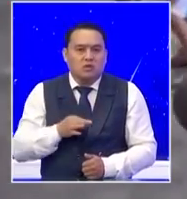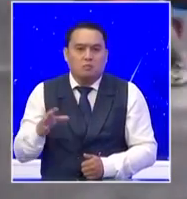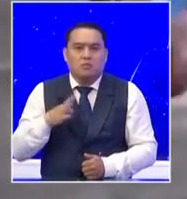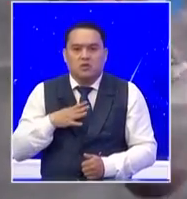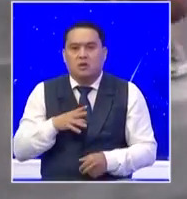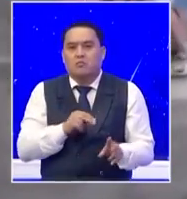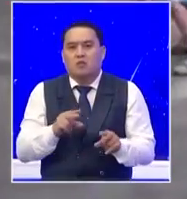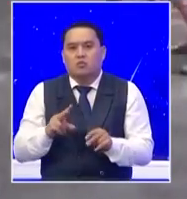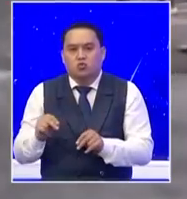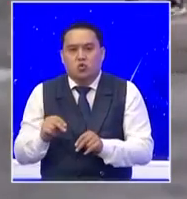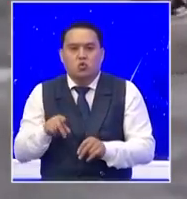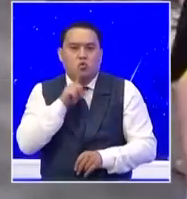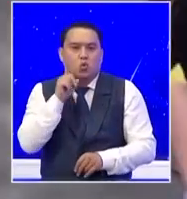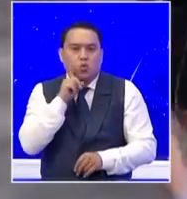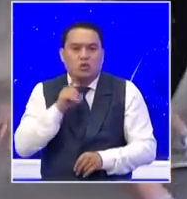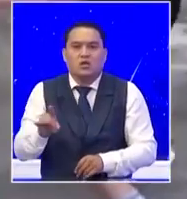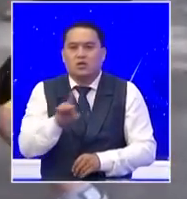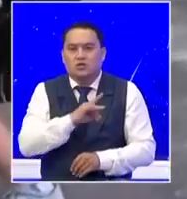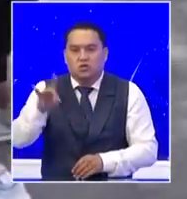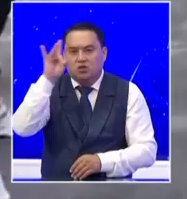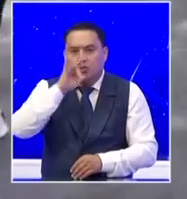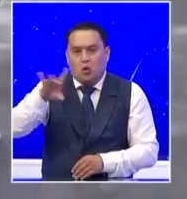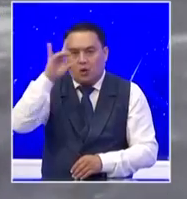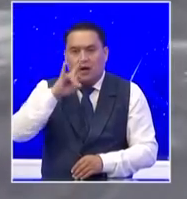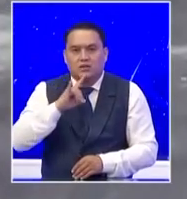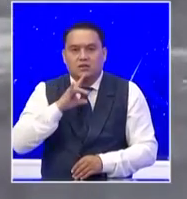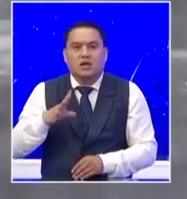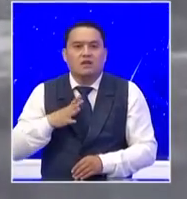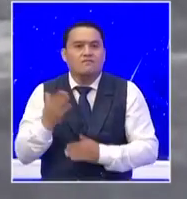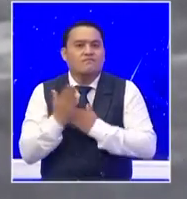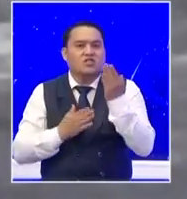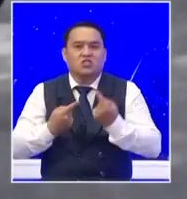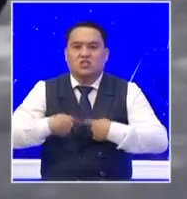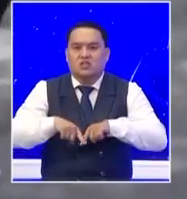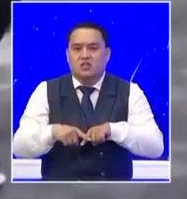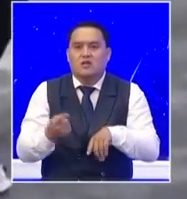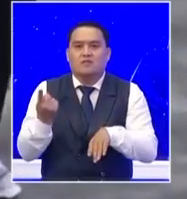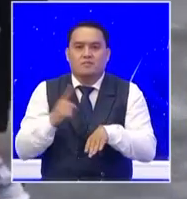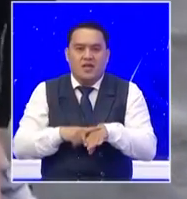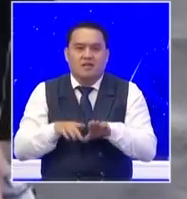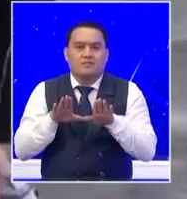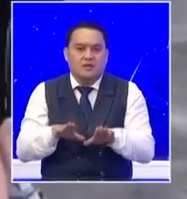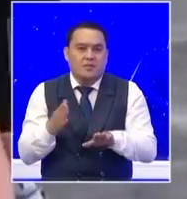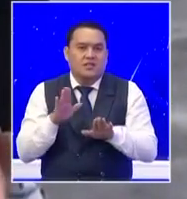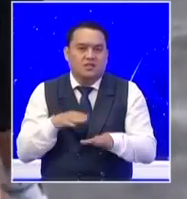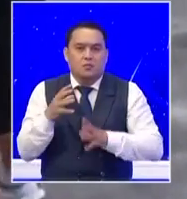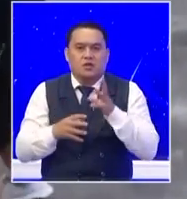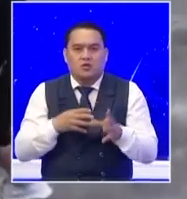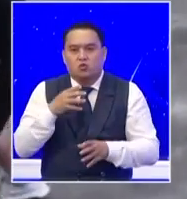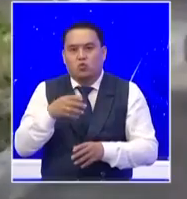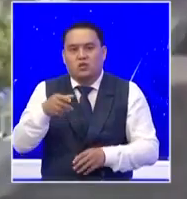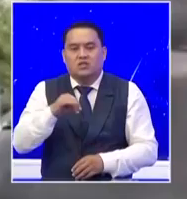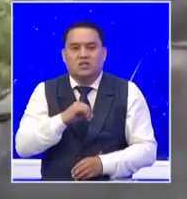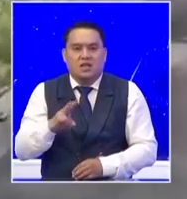из ЖТСУ сложился благоприятно. Юниоры региона стали чемпионом Казахстана и заняли высший пьедестал на международном турнире